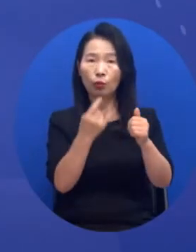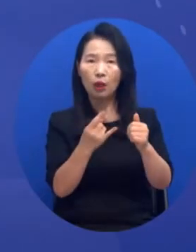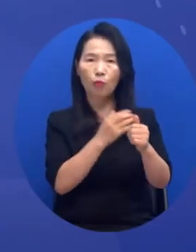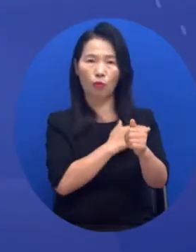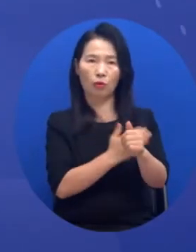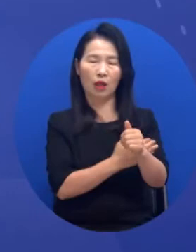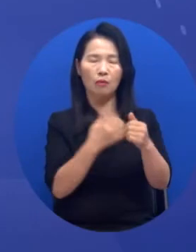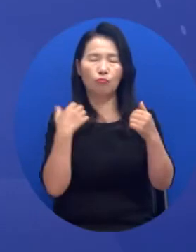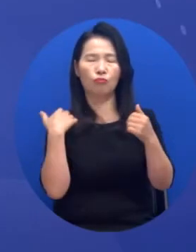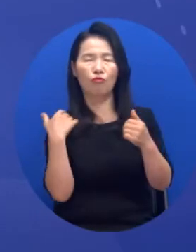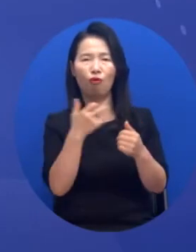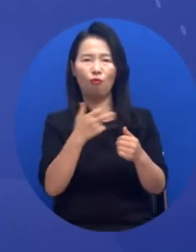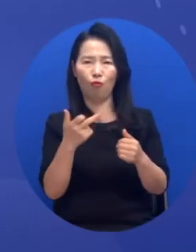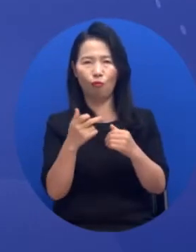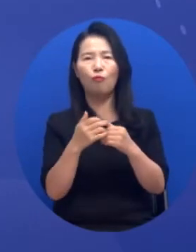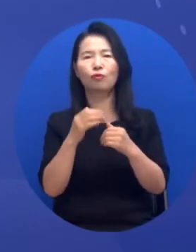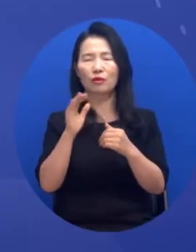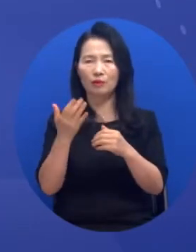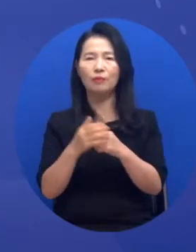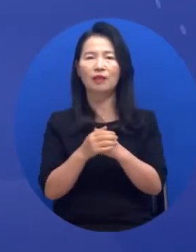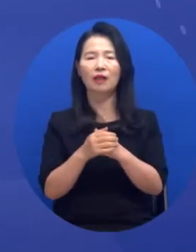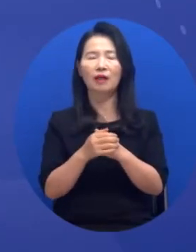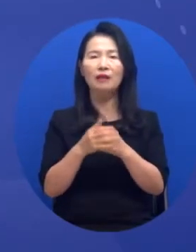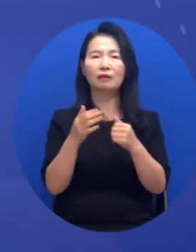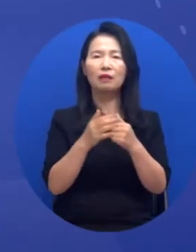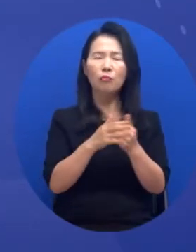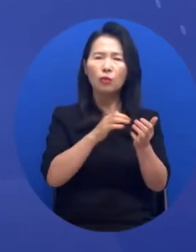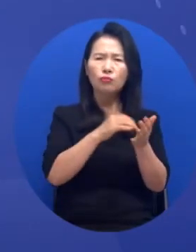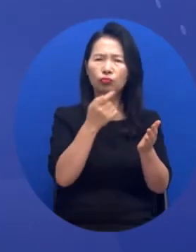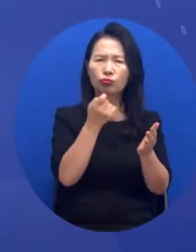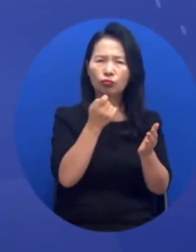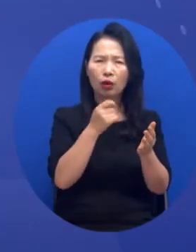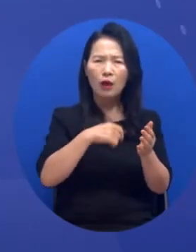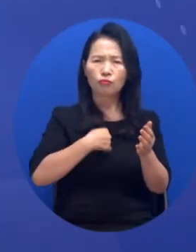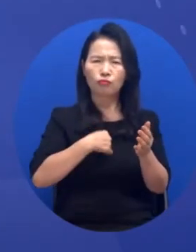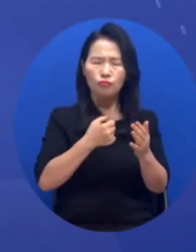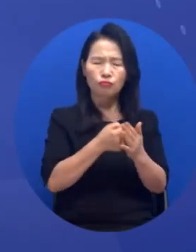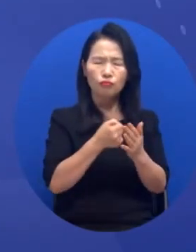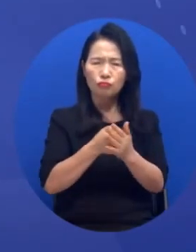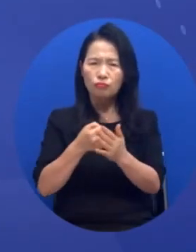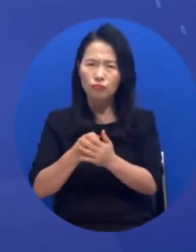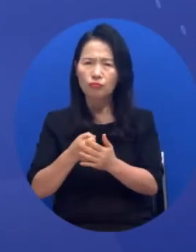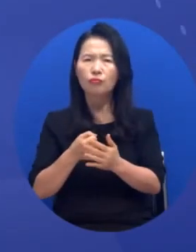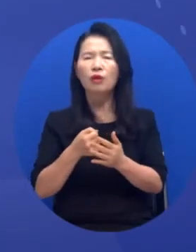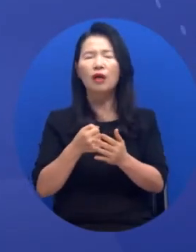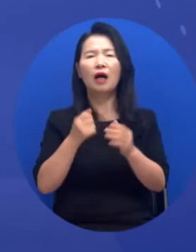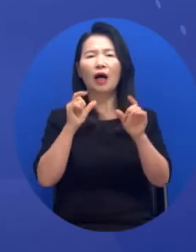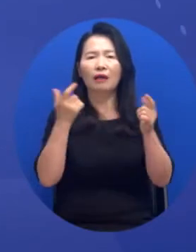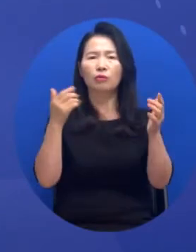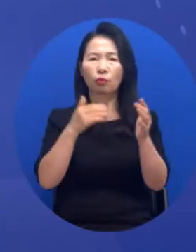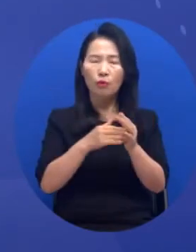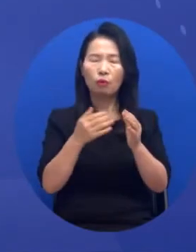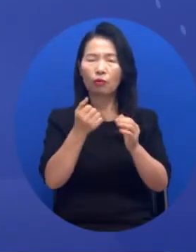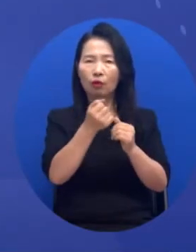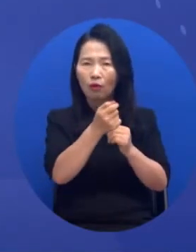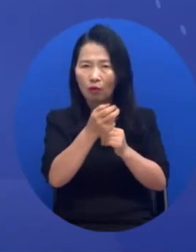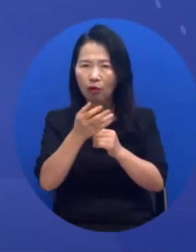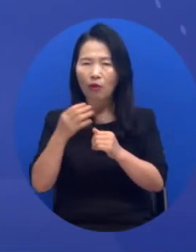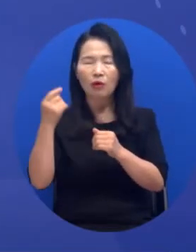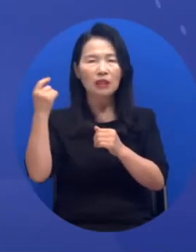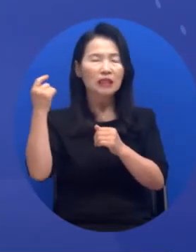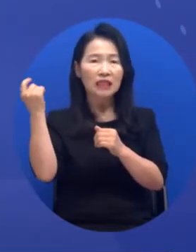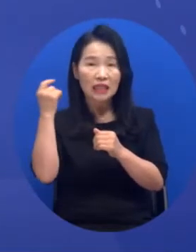부담도 커졌습니다 따라서 소수가 독단적으로 결론을 내리지 않도록 여러 의견을 듣는 시간 되게 필요할 것 같습니다